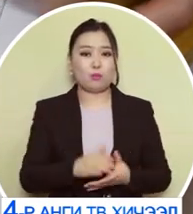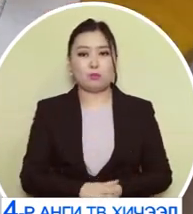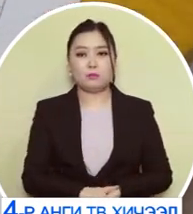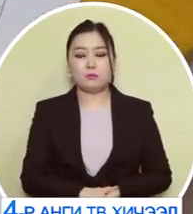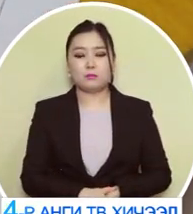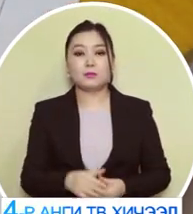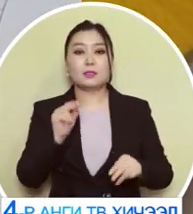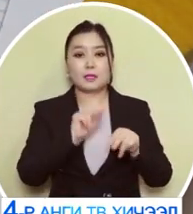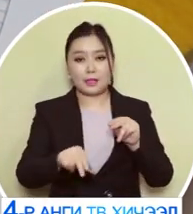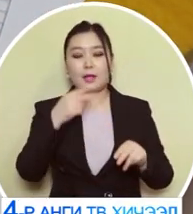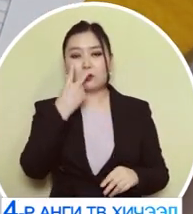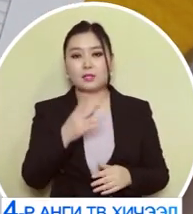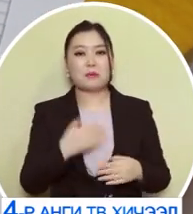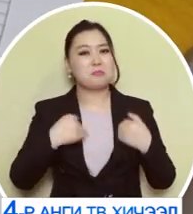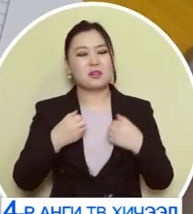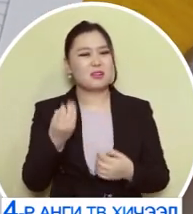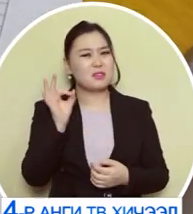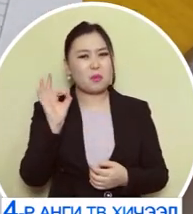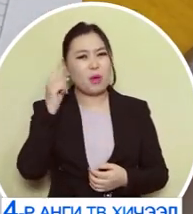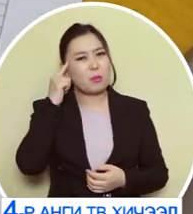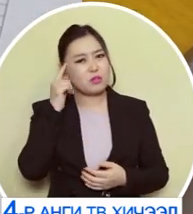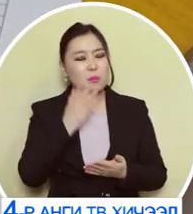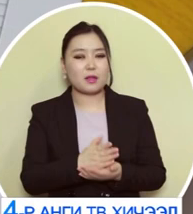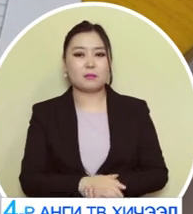Жай тексеріп көрейік.